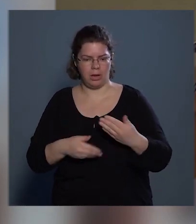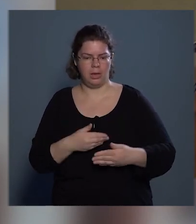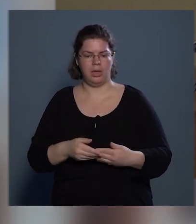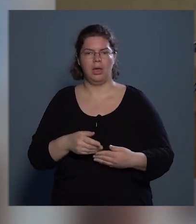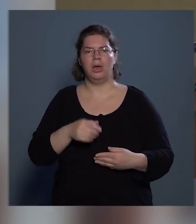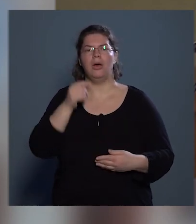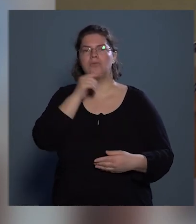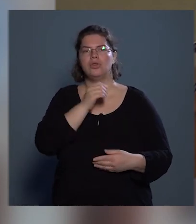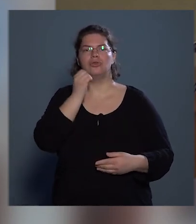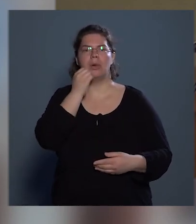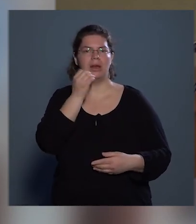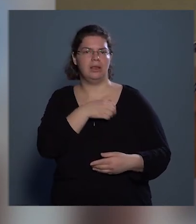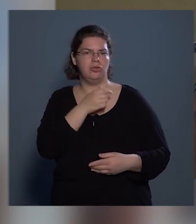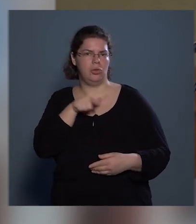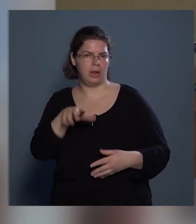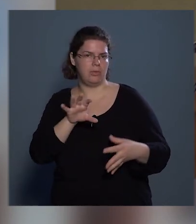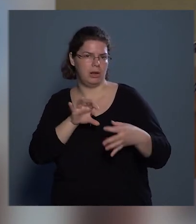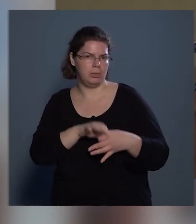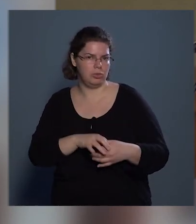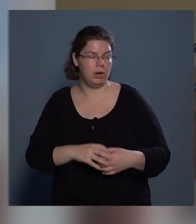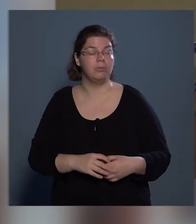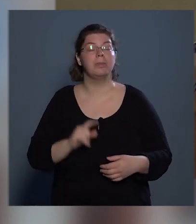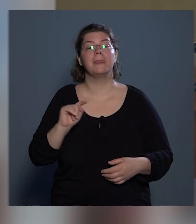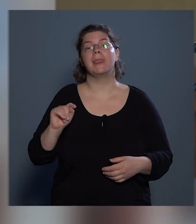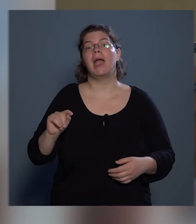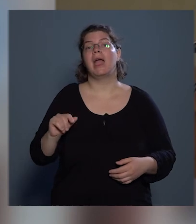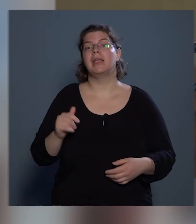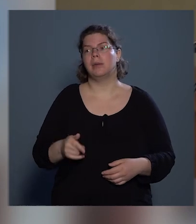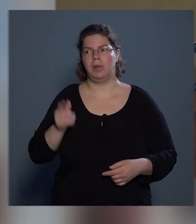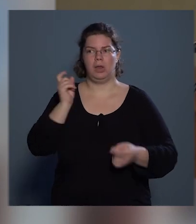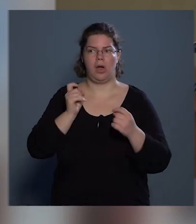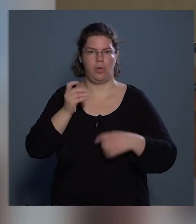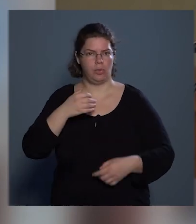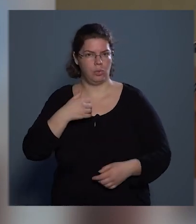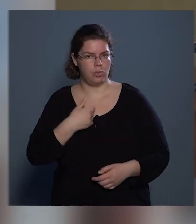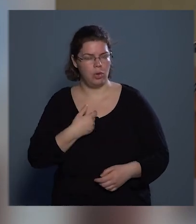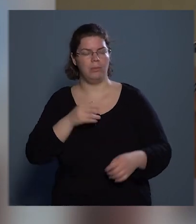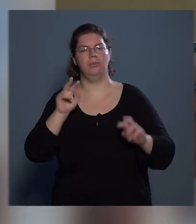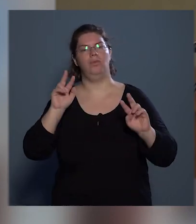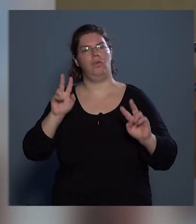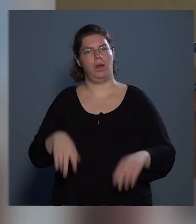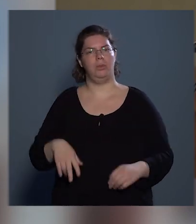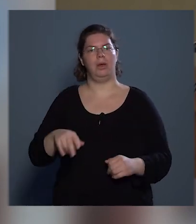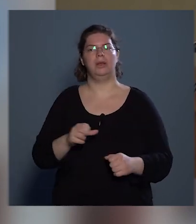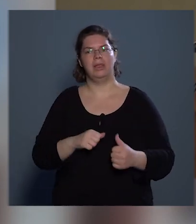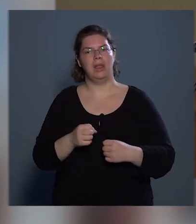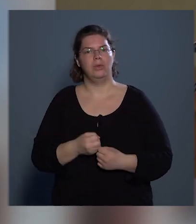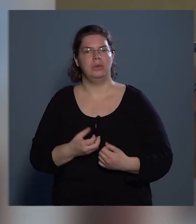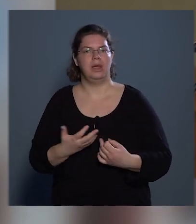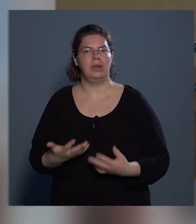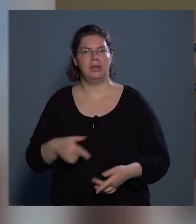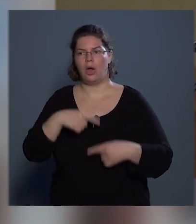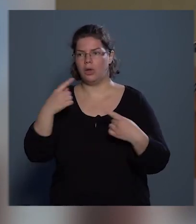Vörösmarty iskolával kapcsolatban. Egyébként pedig azt gondolom, hogy valóban az előterjesztés